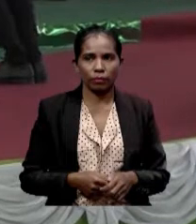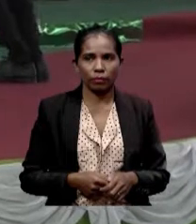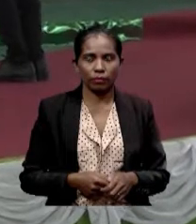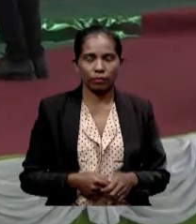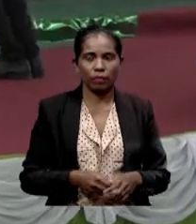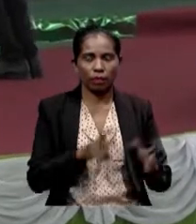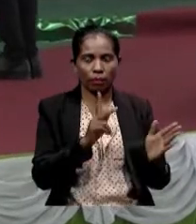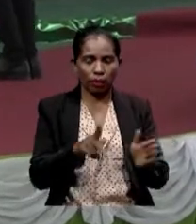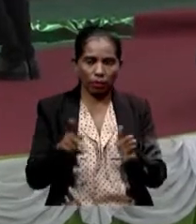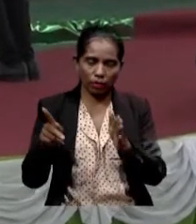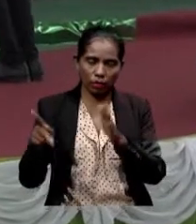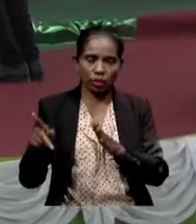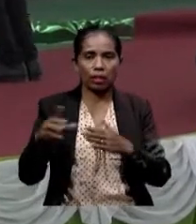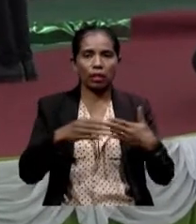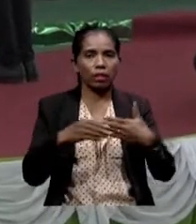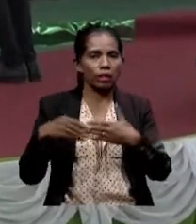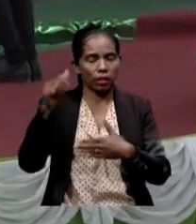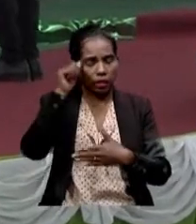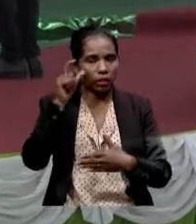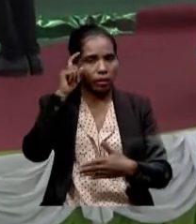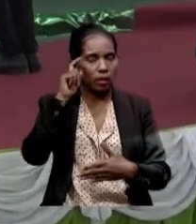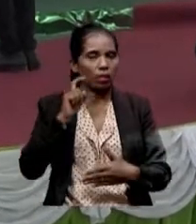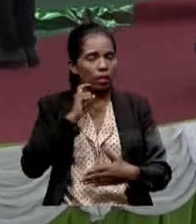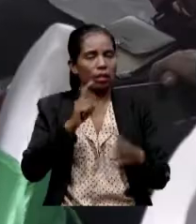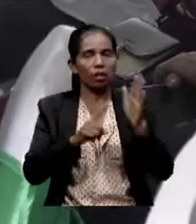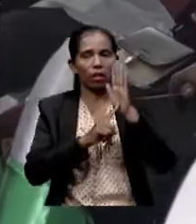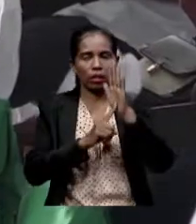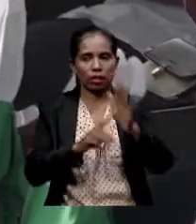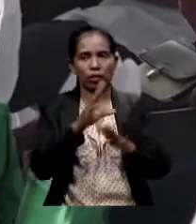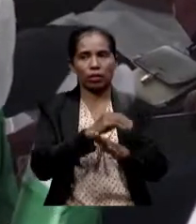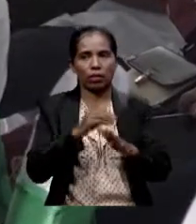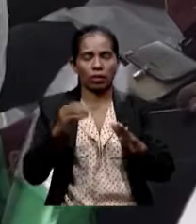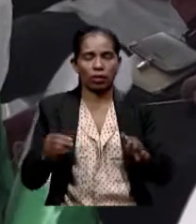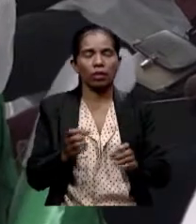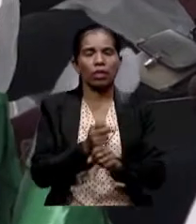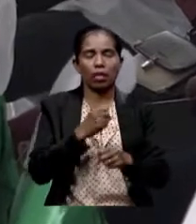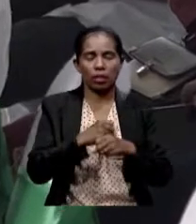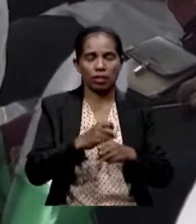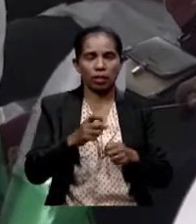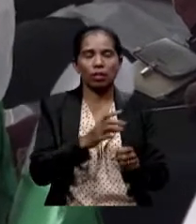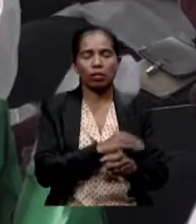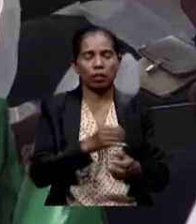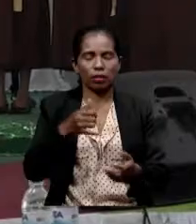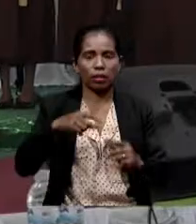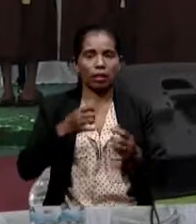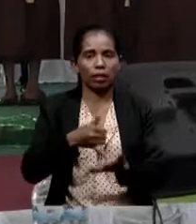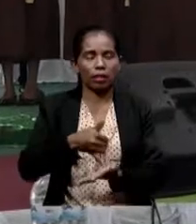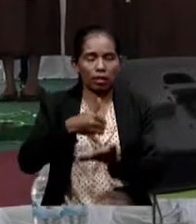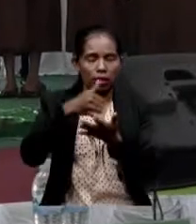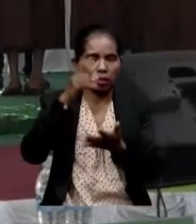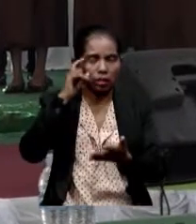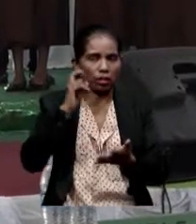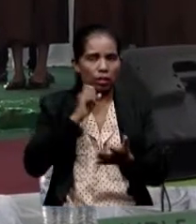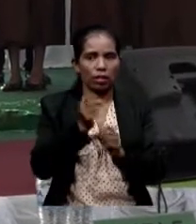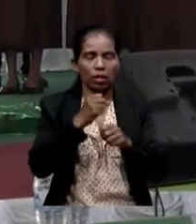Plano ne líder nasional Kerala Sananggus mau hato ia ambitu pra audisi tas avanana ba modalidade koral ne berealiza ia